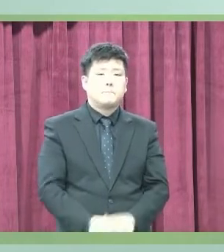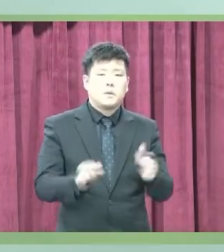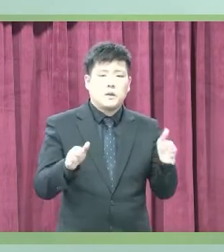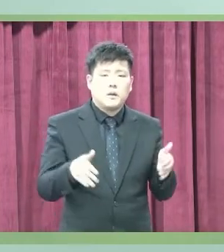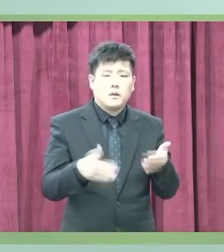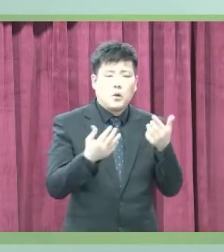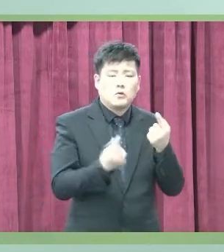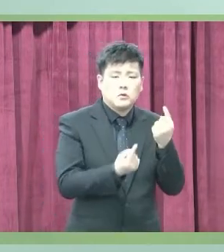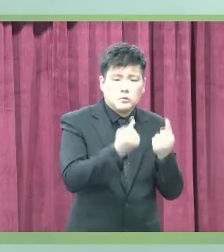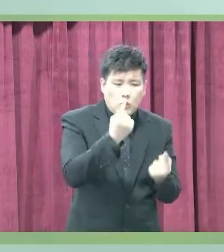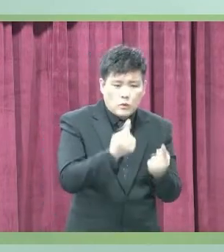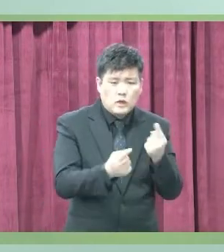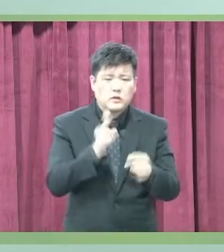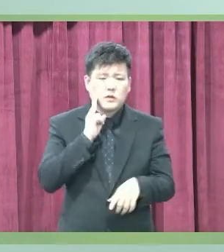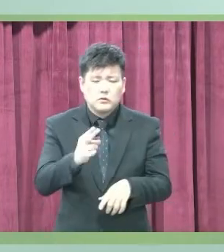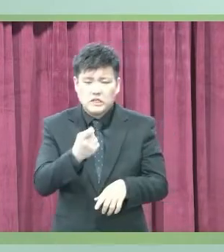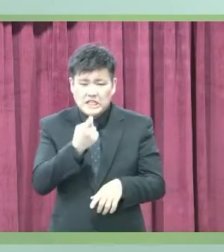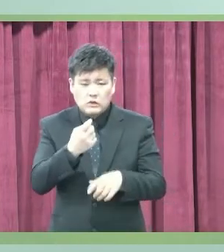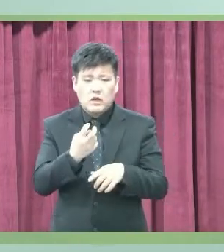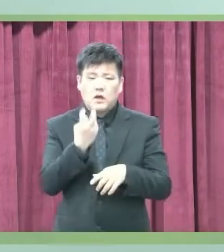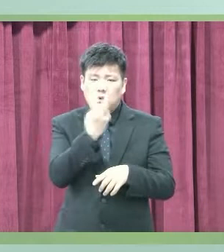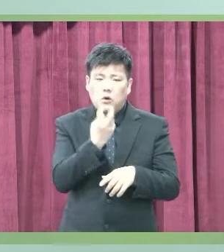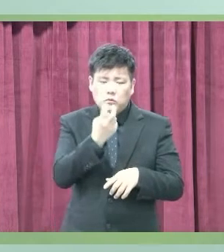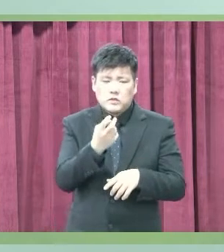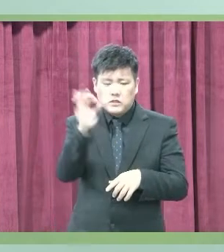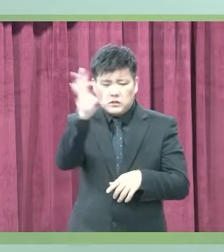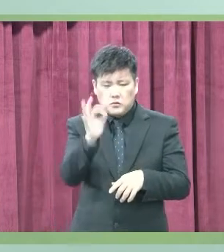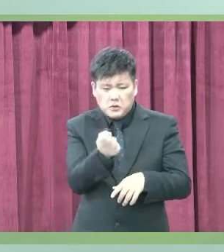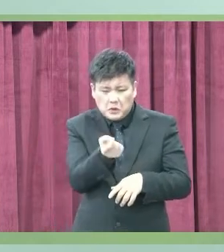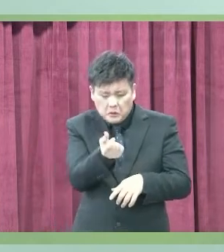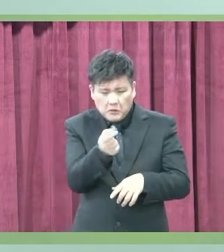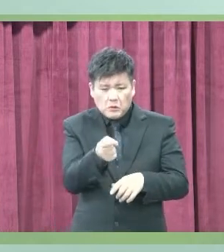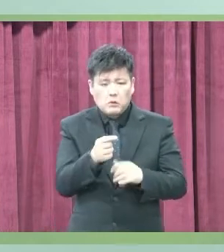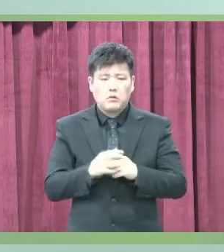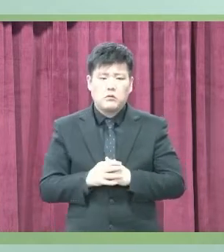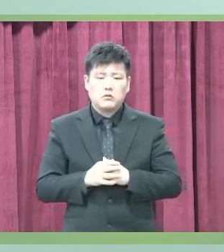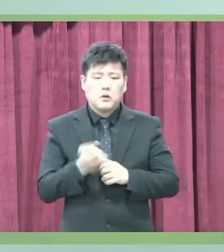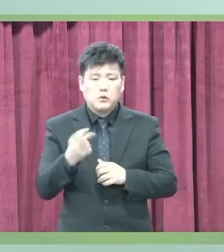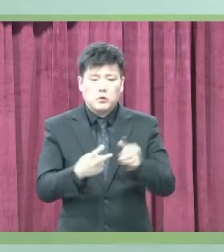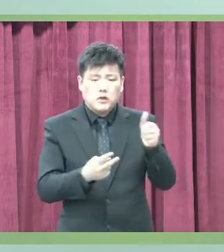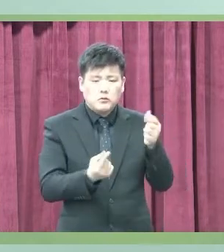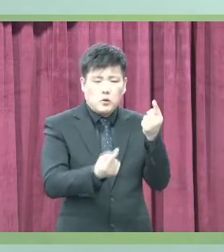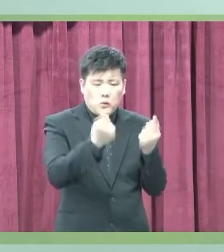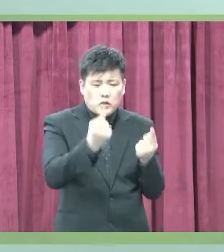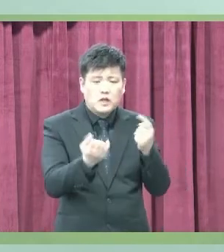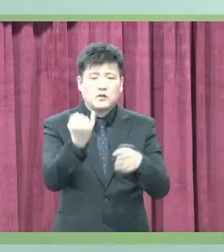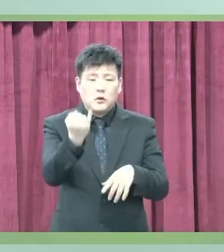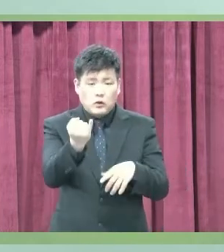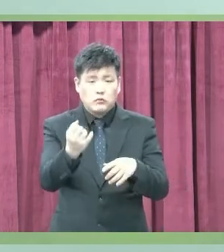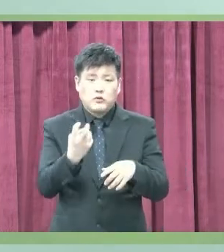경증보다는 중증에서의 구강건강검진 수검률이 낮고, 중경증 모두 남성보다는 여성에서의 수검률이